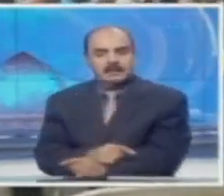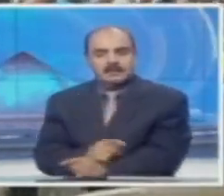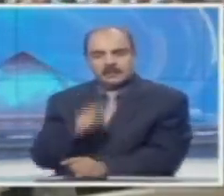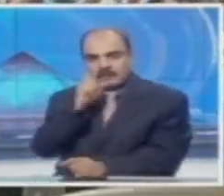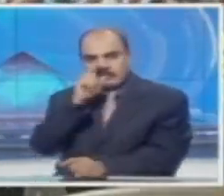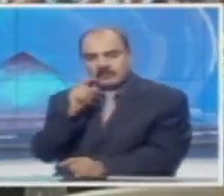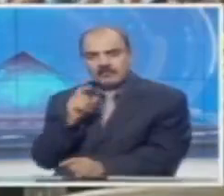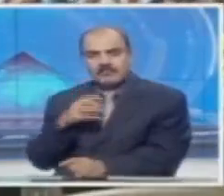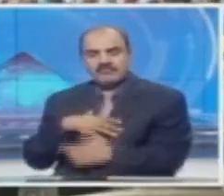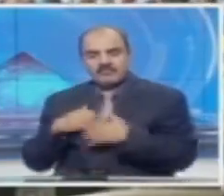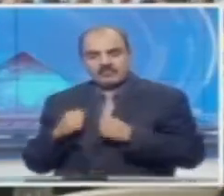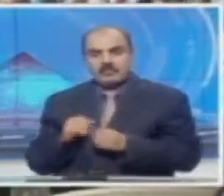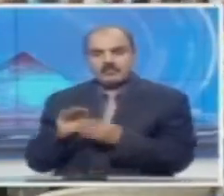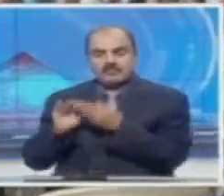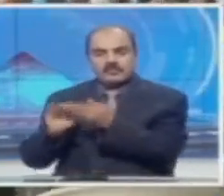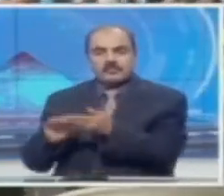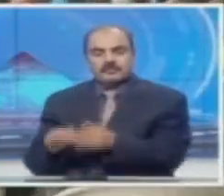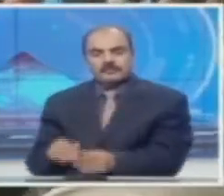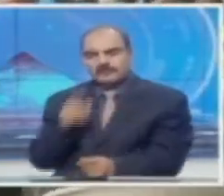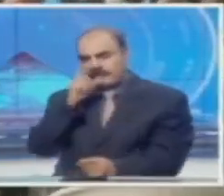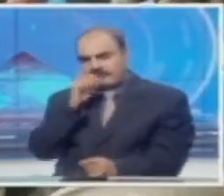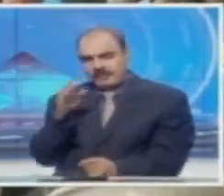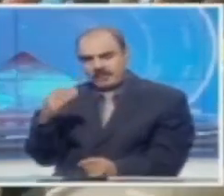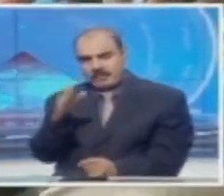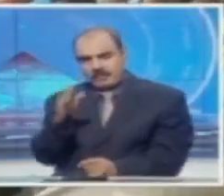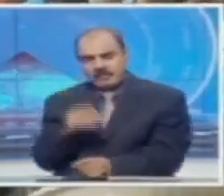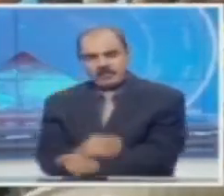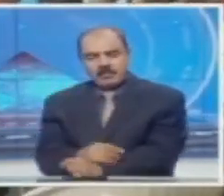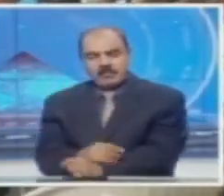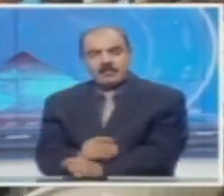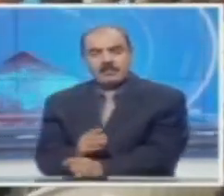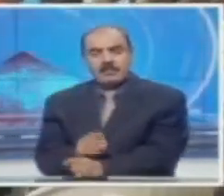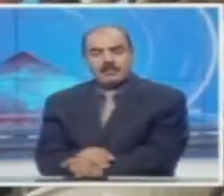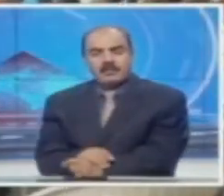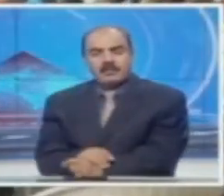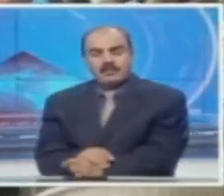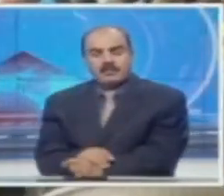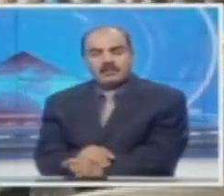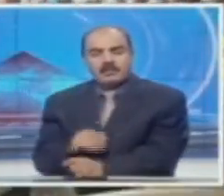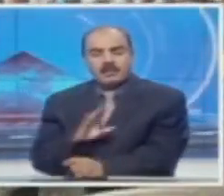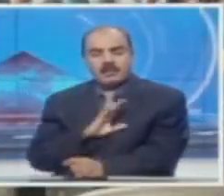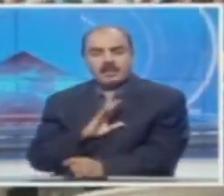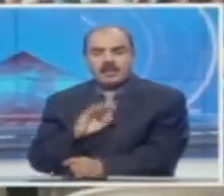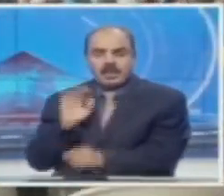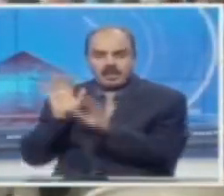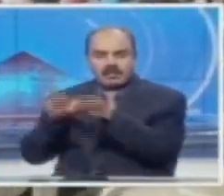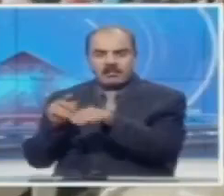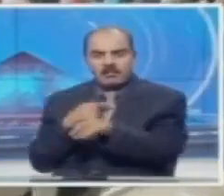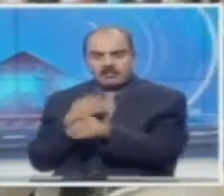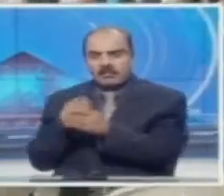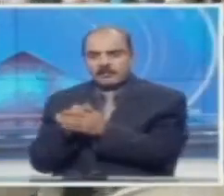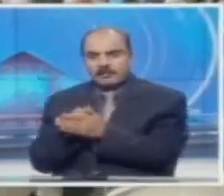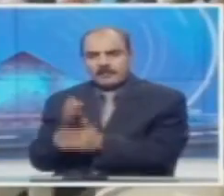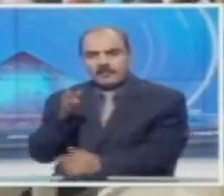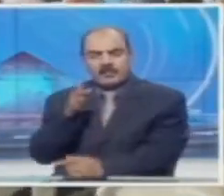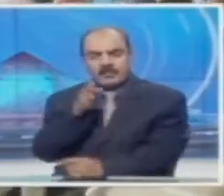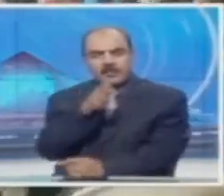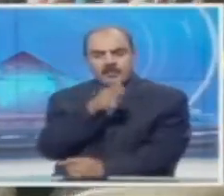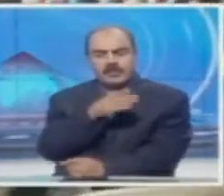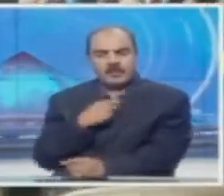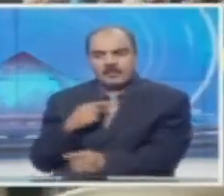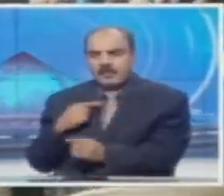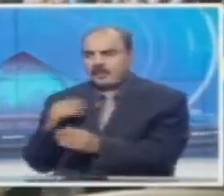بوحدة صحية، احنا منطقة ارياف فني الجيش بتاع وزارة الصحة، انا اللي بوصل للبيوت، انا حلقة